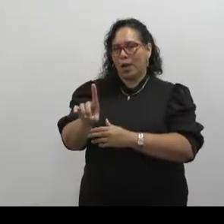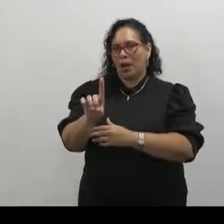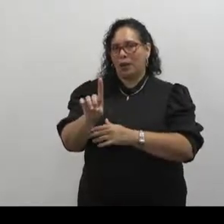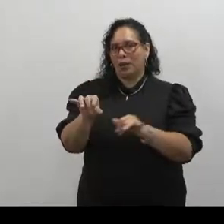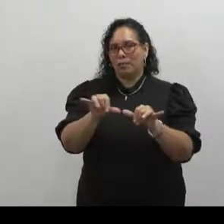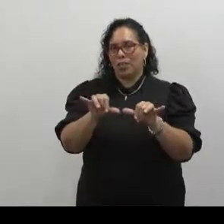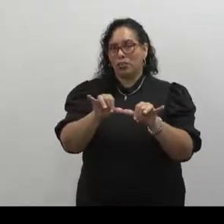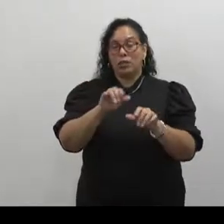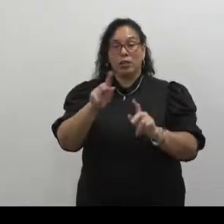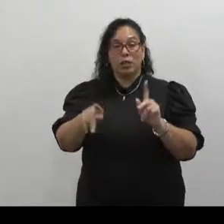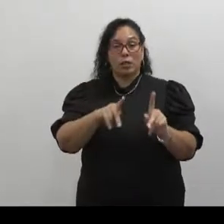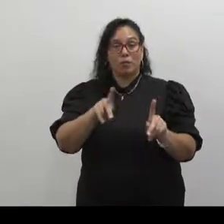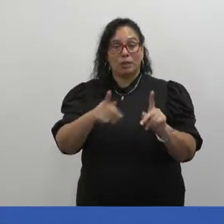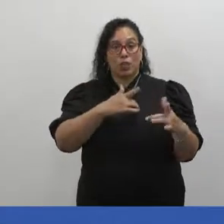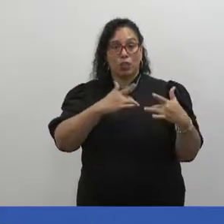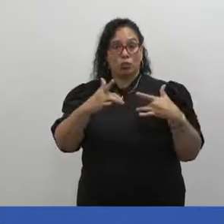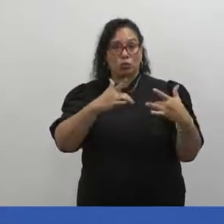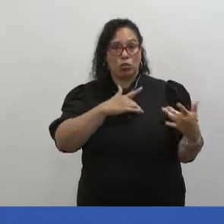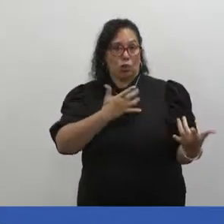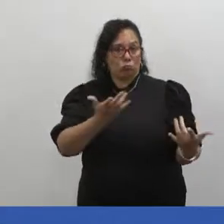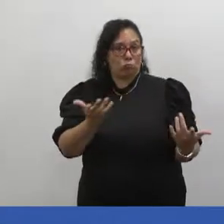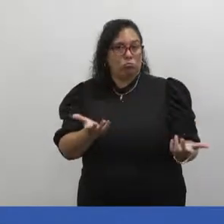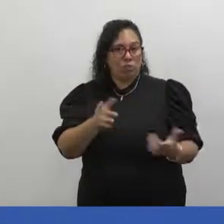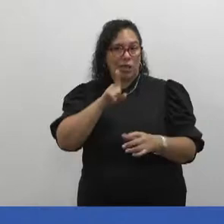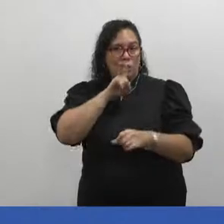và xem em